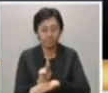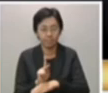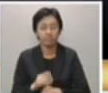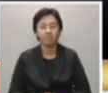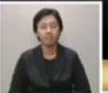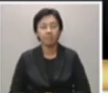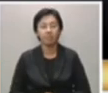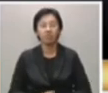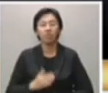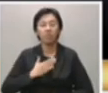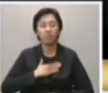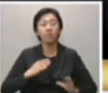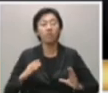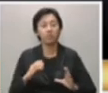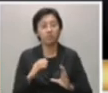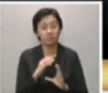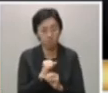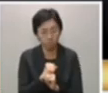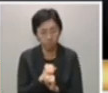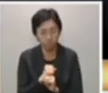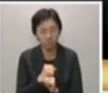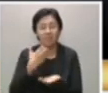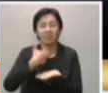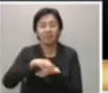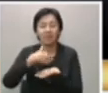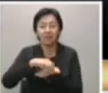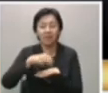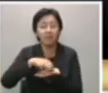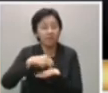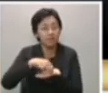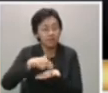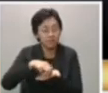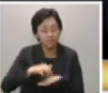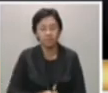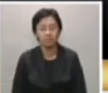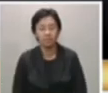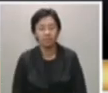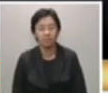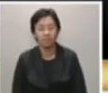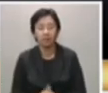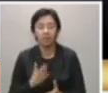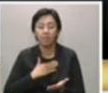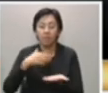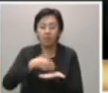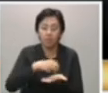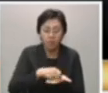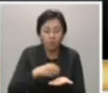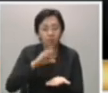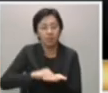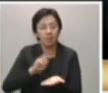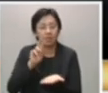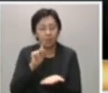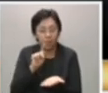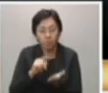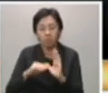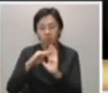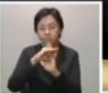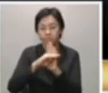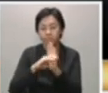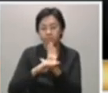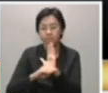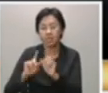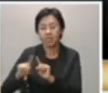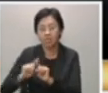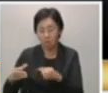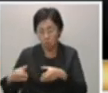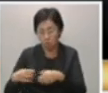ยสรุปจากที่ผมกล่าวมาทั้งหมดรวมทั้งข้อมูลรายละเอียดต่างๆที่เพื่อนสมาชิกฝ่